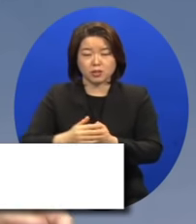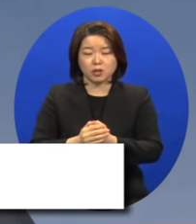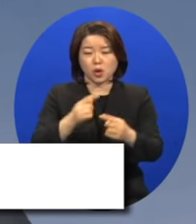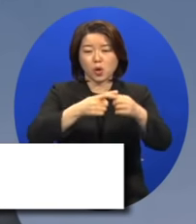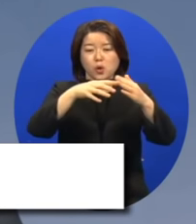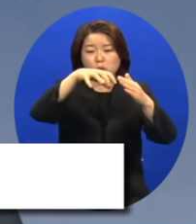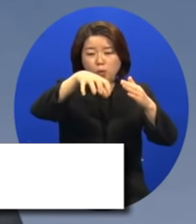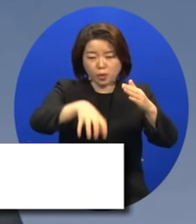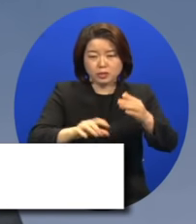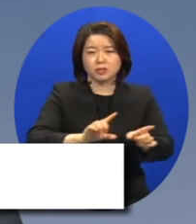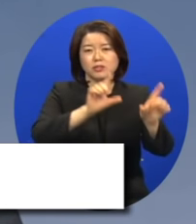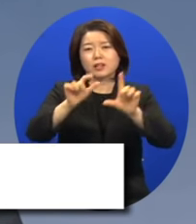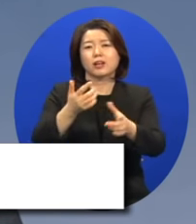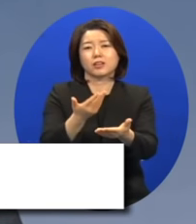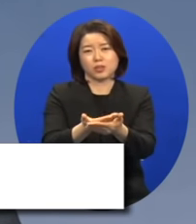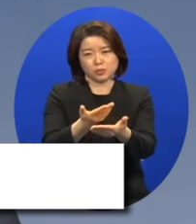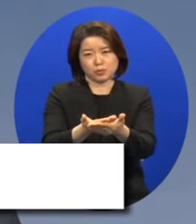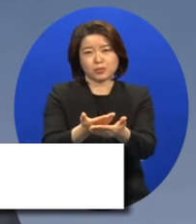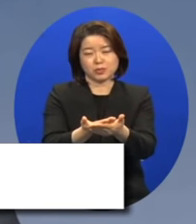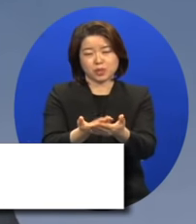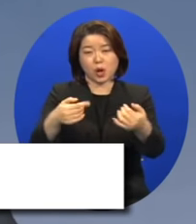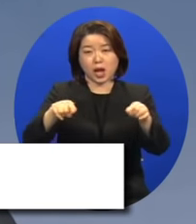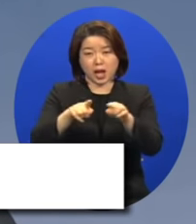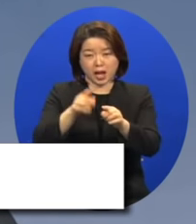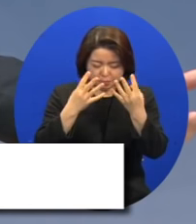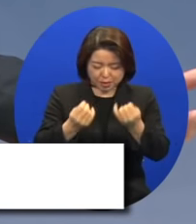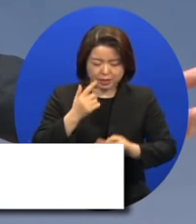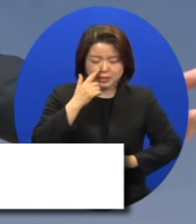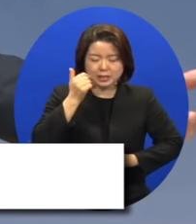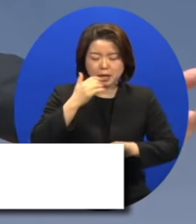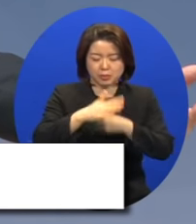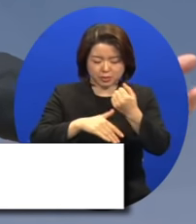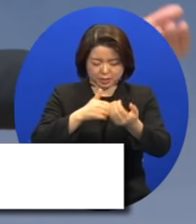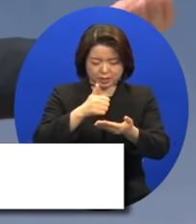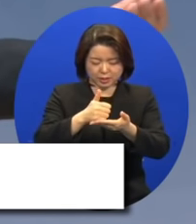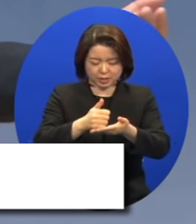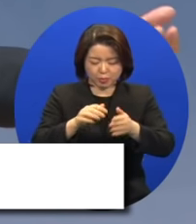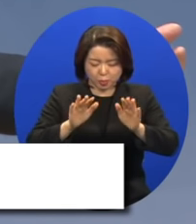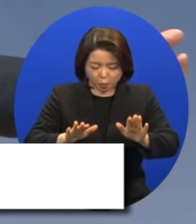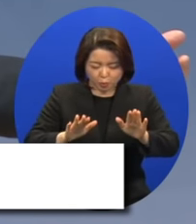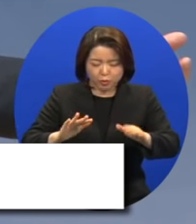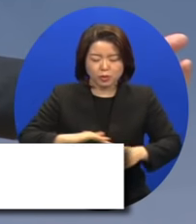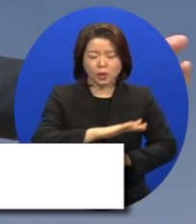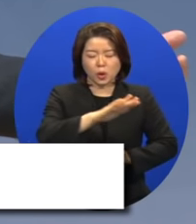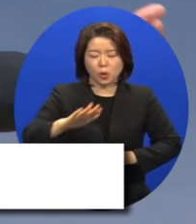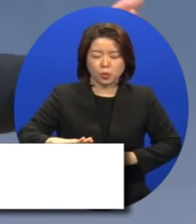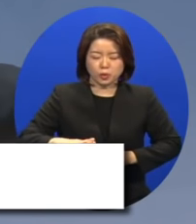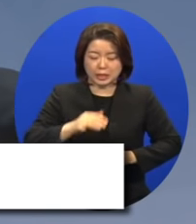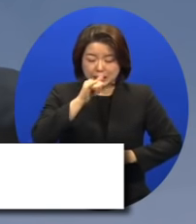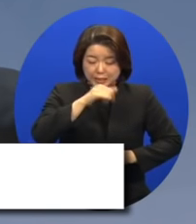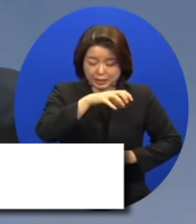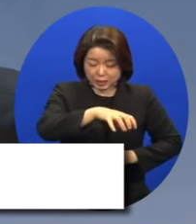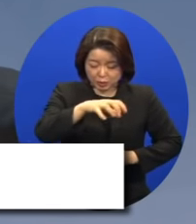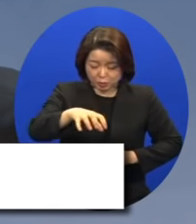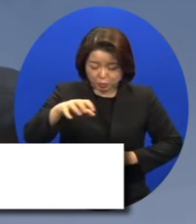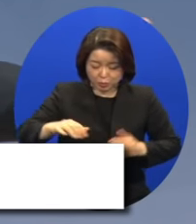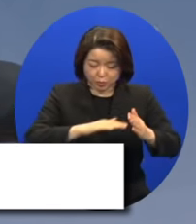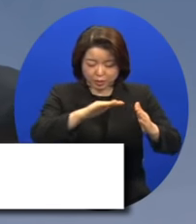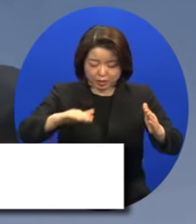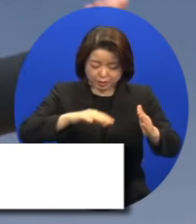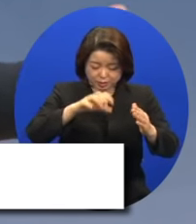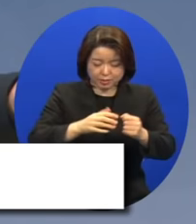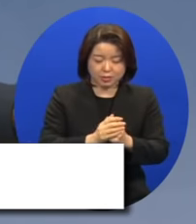그리고교회에서그렇게살아가도록합시다 .함께기도합시다.오늘우리는각자의장소와집에서 하나님께주일예배